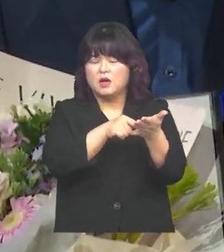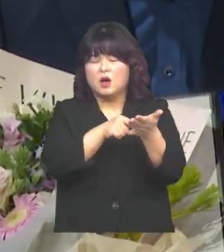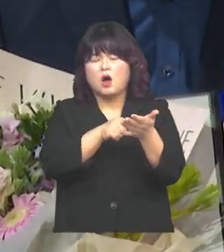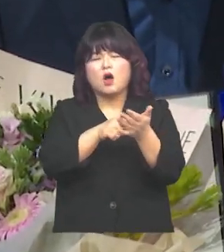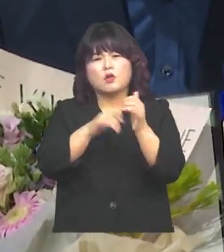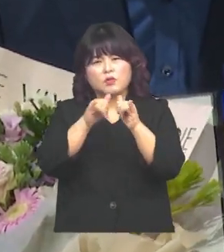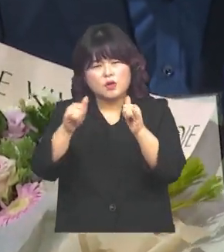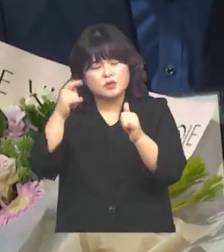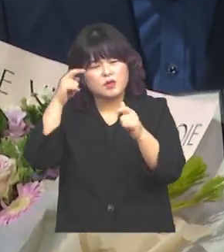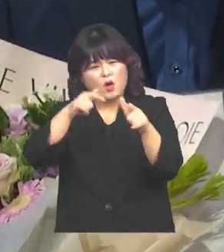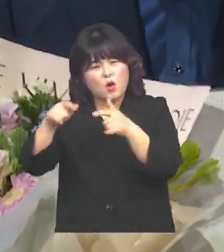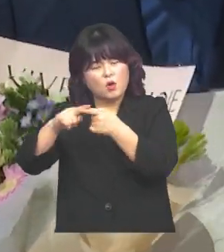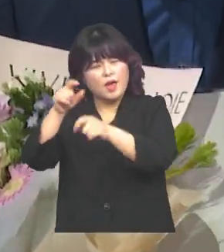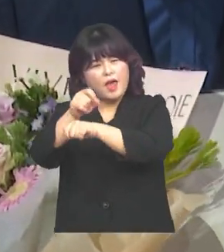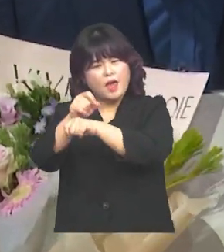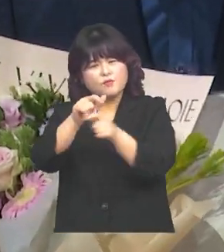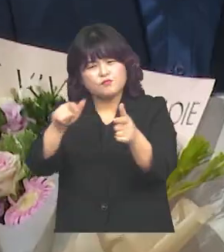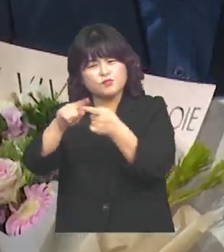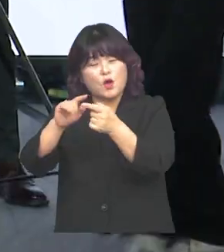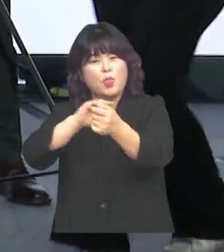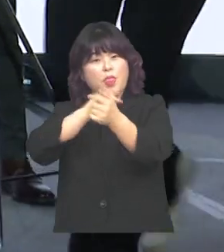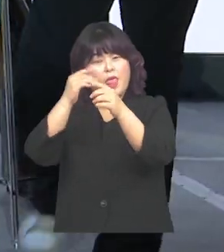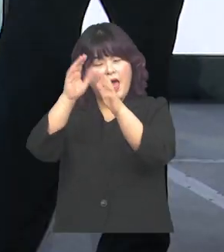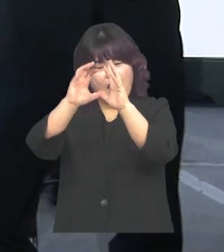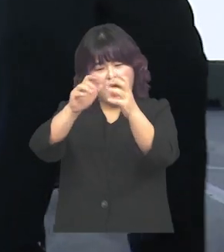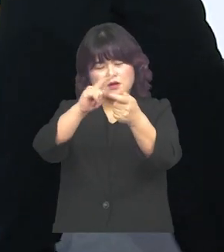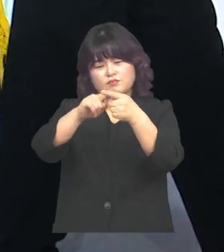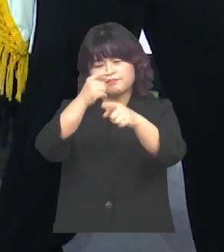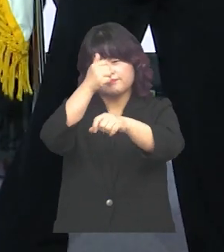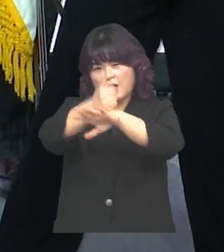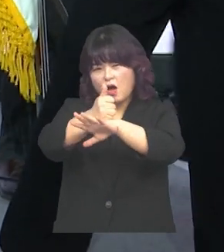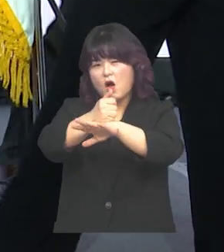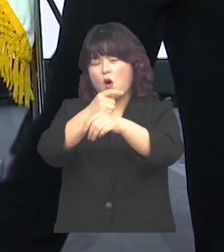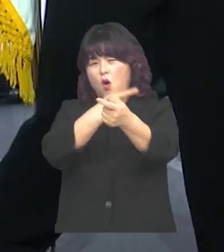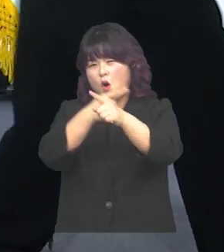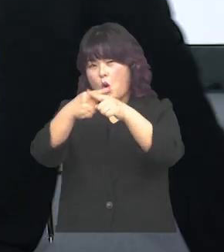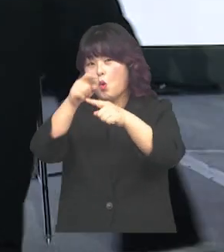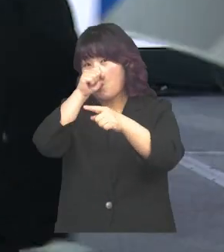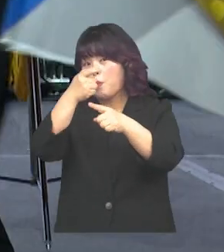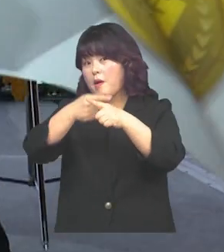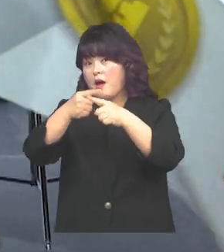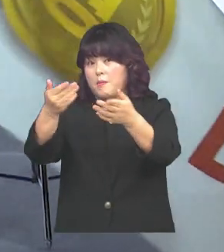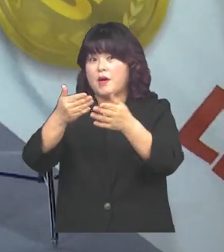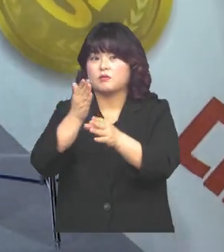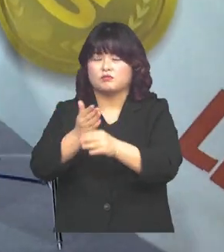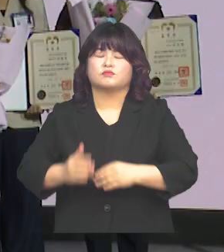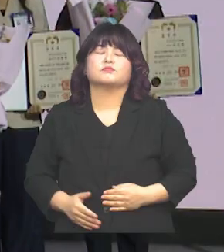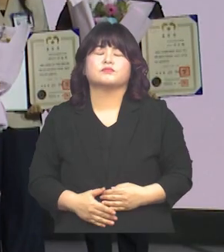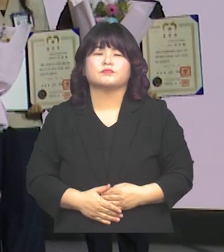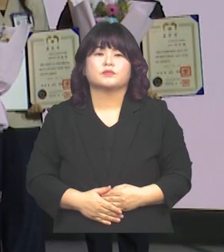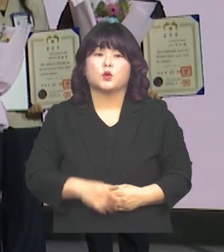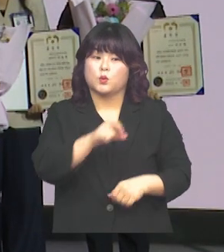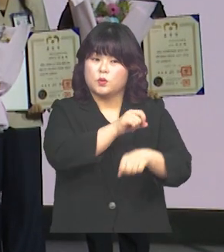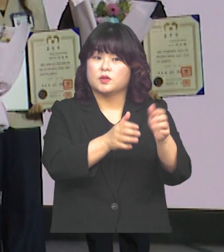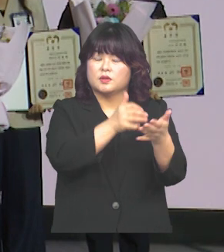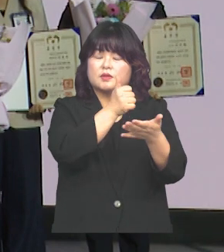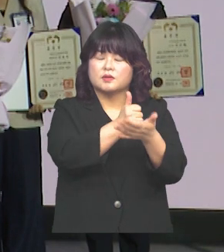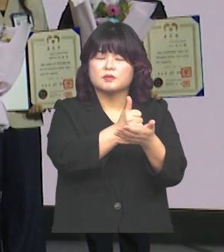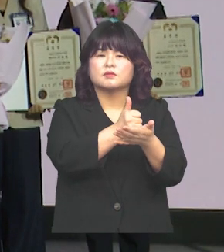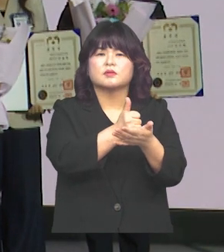재난 통계 등 핵심 행정 분야 전반에 걸쳐 국가로부터 정책 성과와 역량을 높게 평가받았습니다.